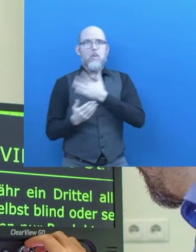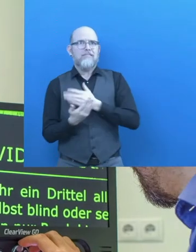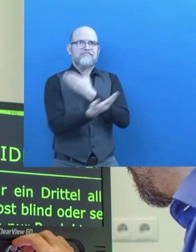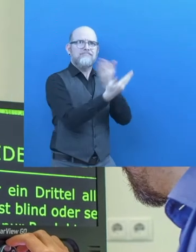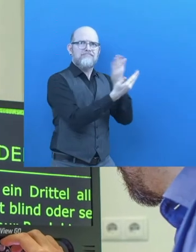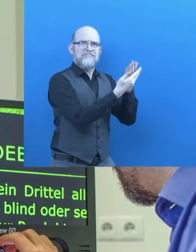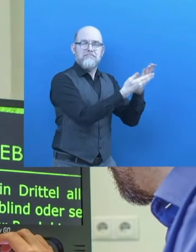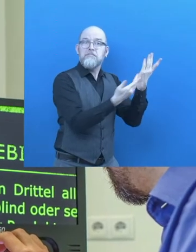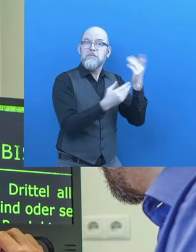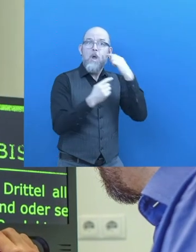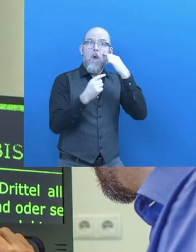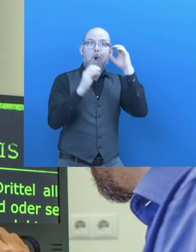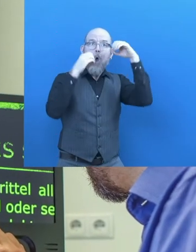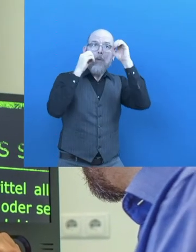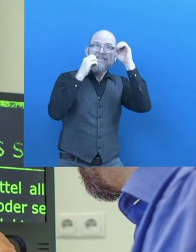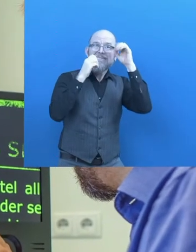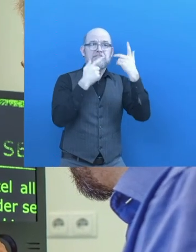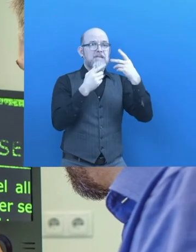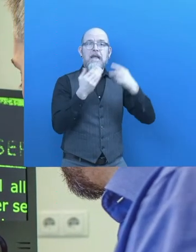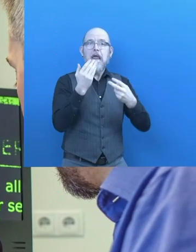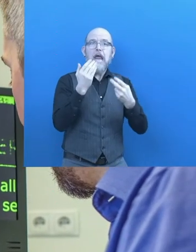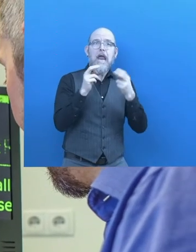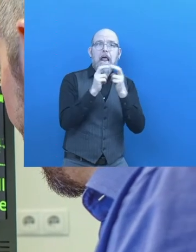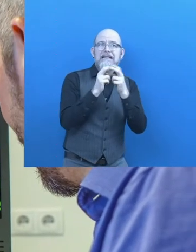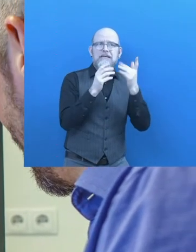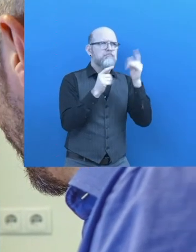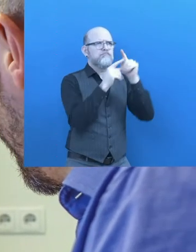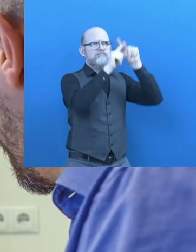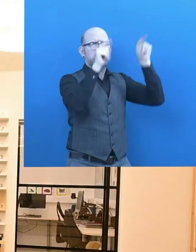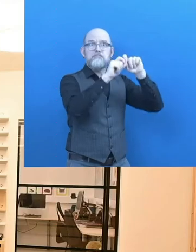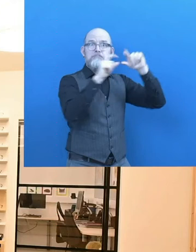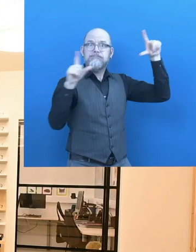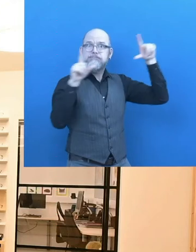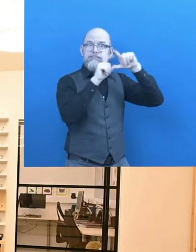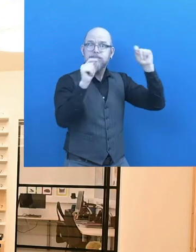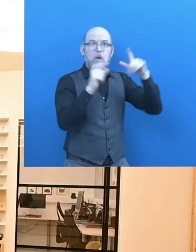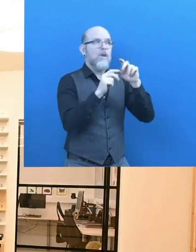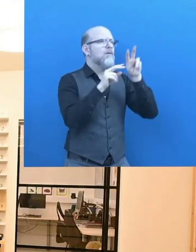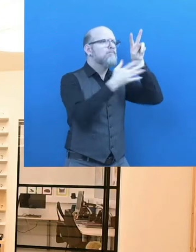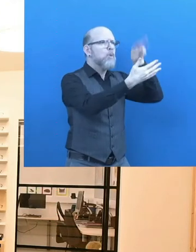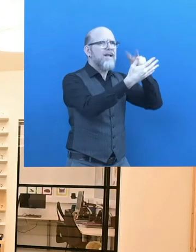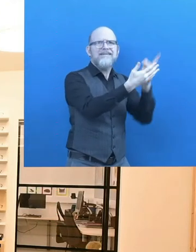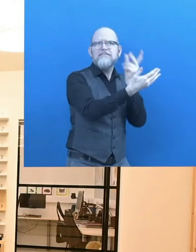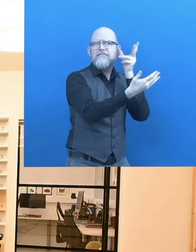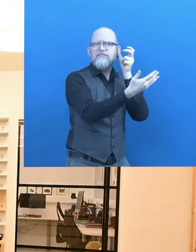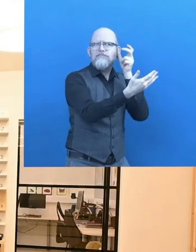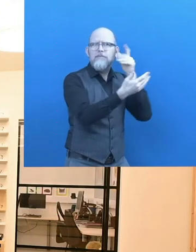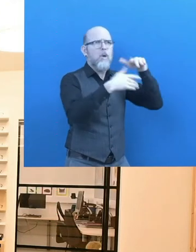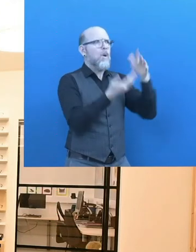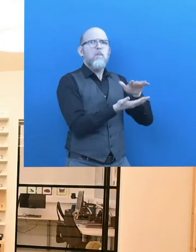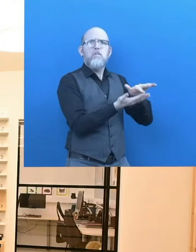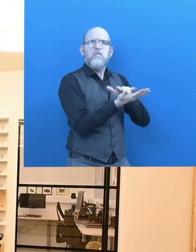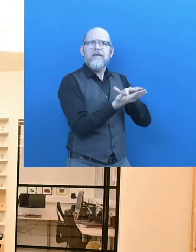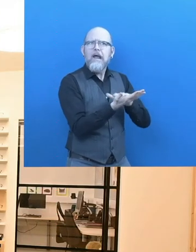über optoelektronische Geräte, Bildschirmlesegeräte, vom Screenreader bis zur Braillezeile, zur Anpassung alle